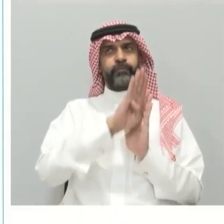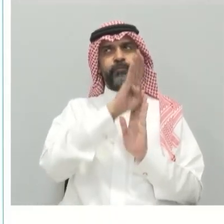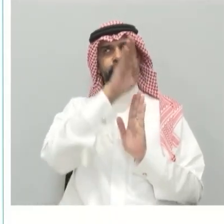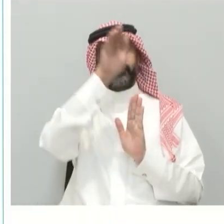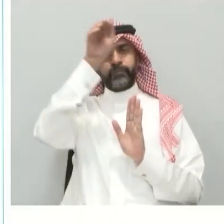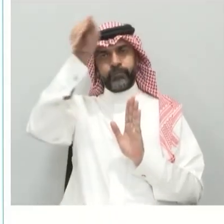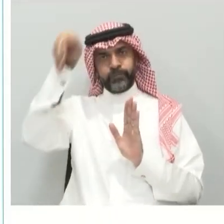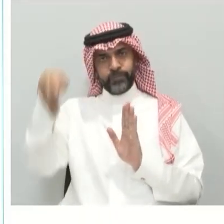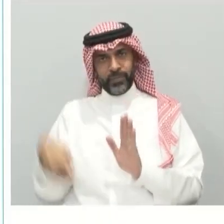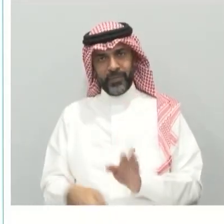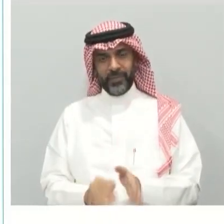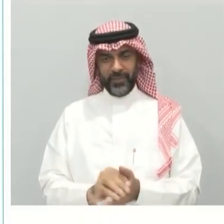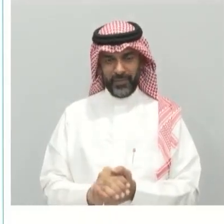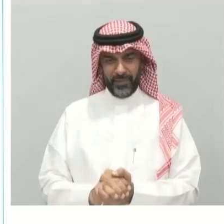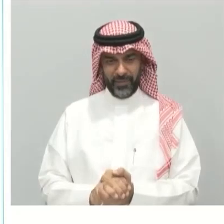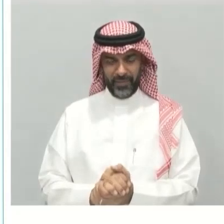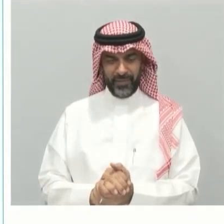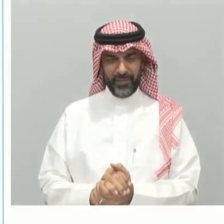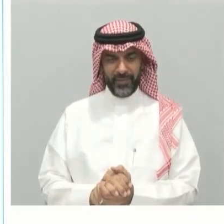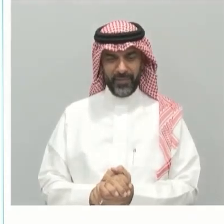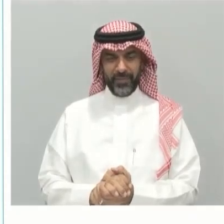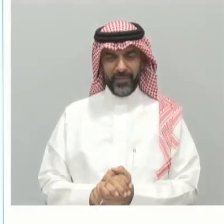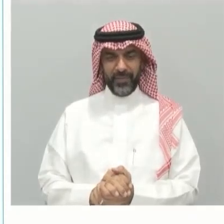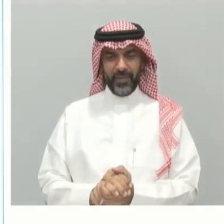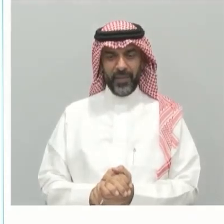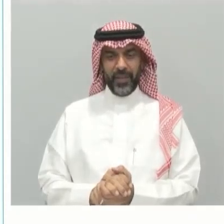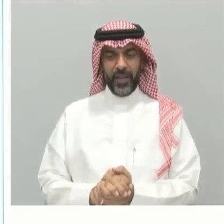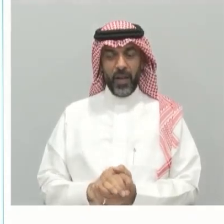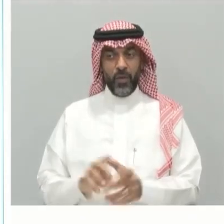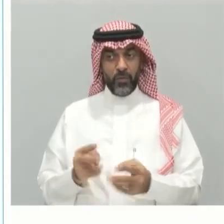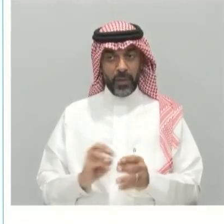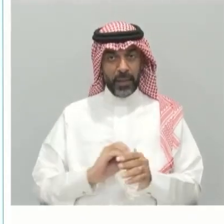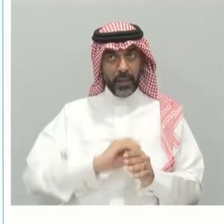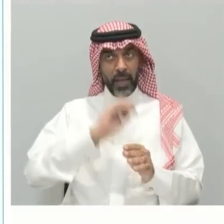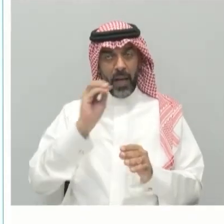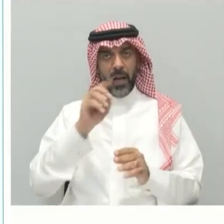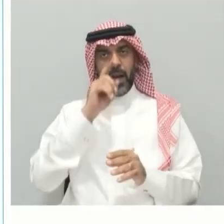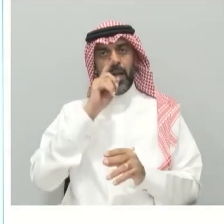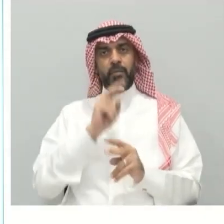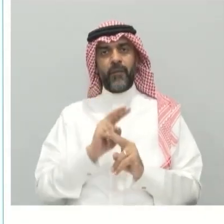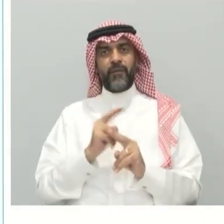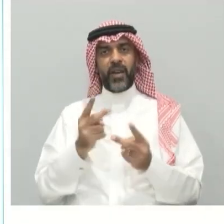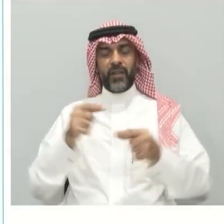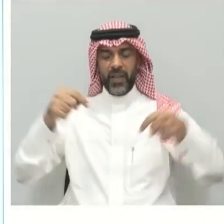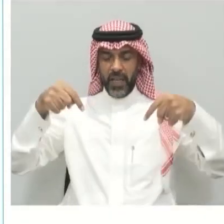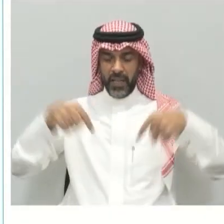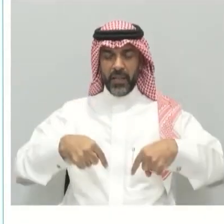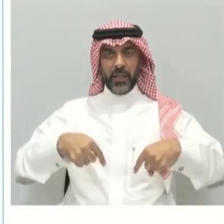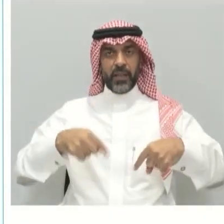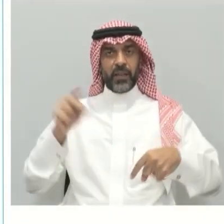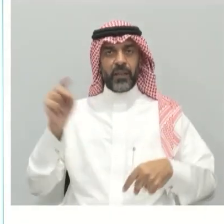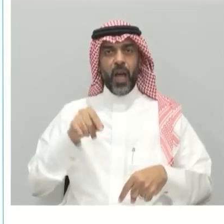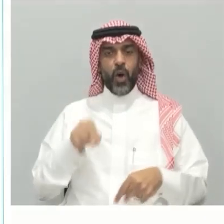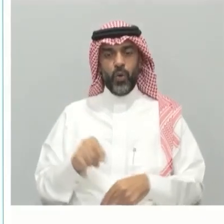الشحنه في حاله واحده اذا كان عندي ايش فرق في طاقه طاقه مين طاقه الاقطاب طاقه